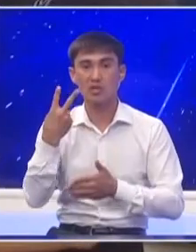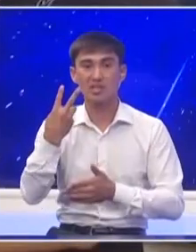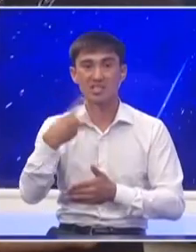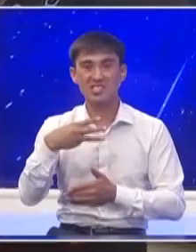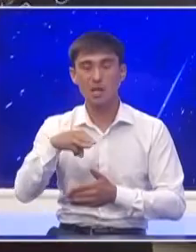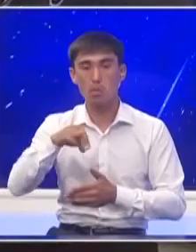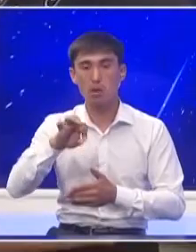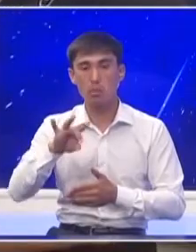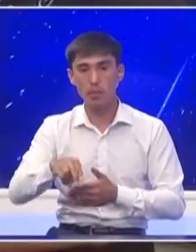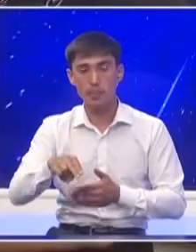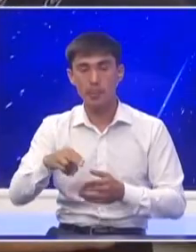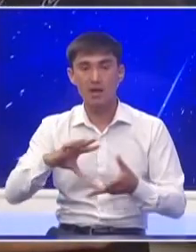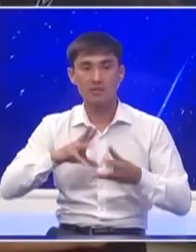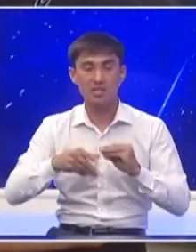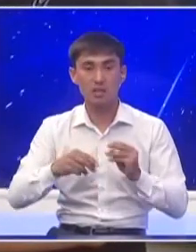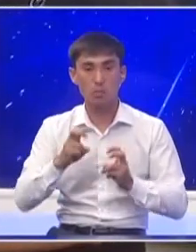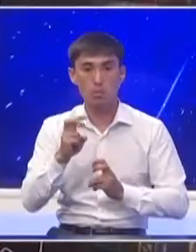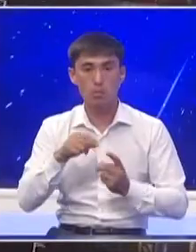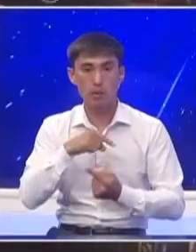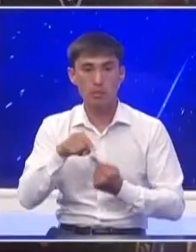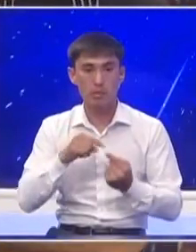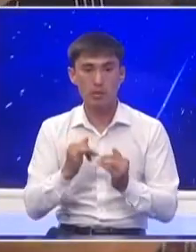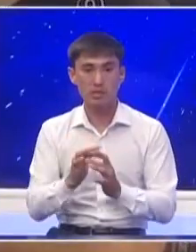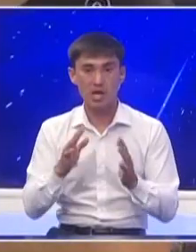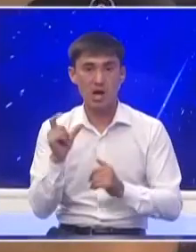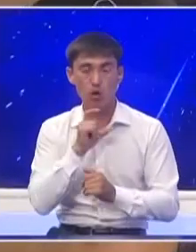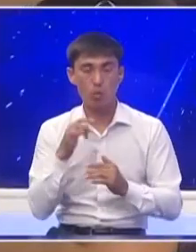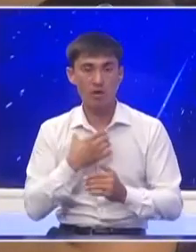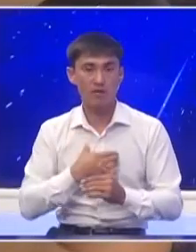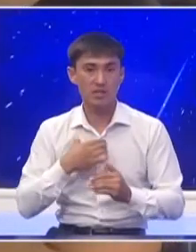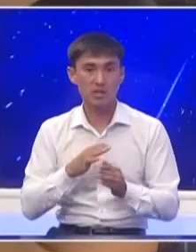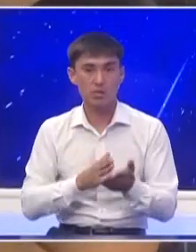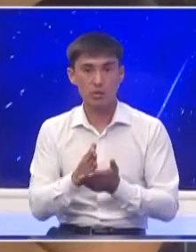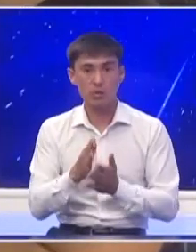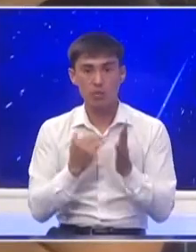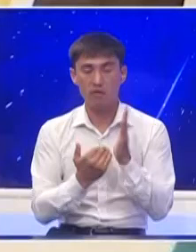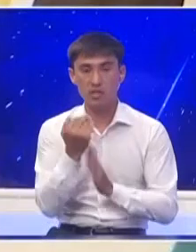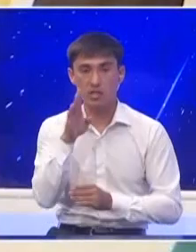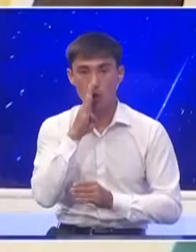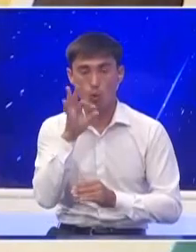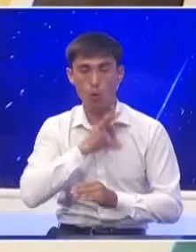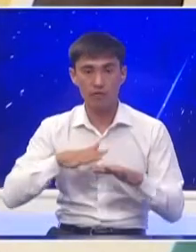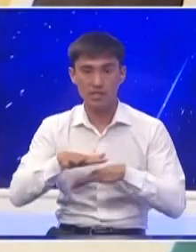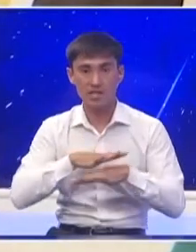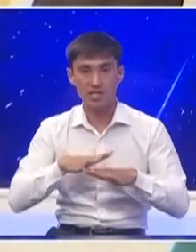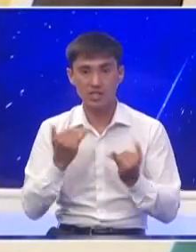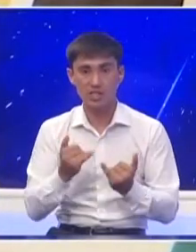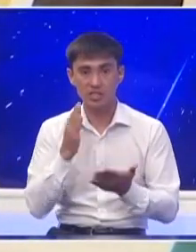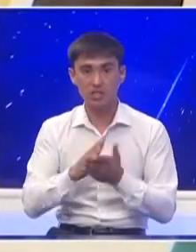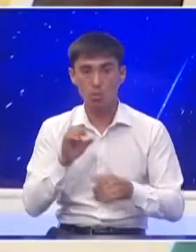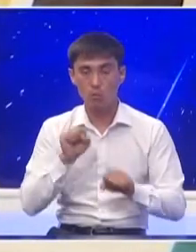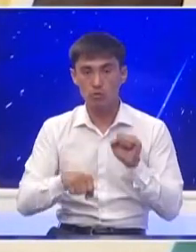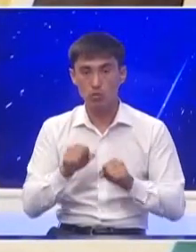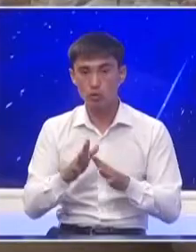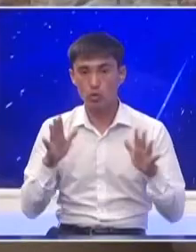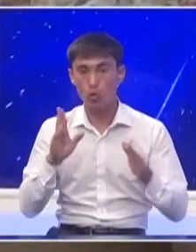МРП. В целом предпринимательство является важным звеном экономики. Эта отрасль имеет большое значение в повышении доходов населения. Сейчас есть немало возможностей